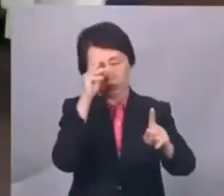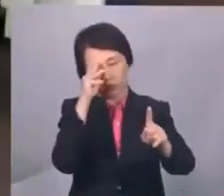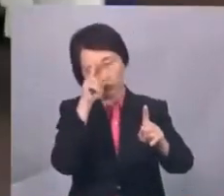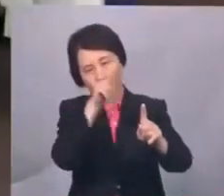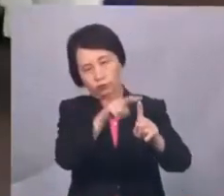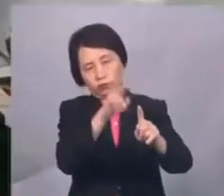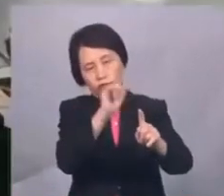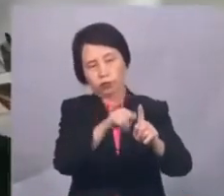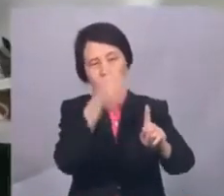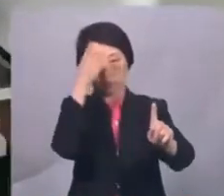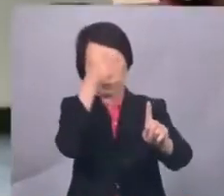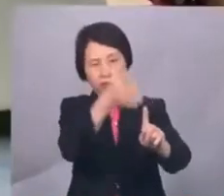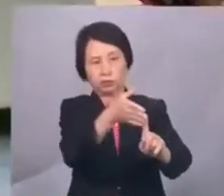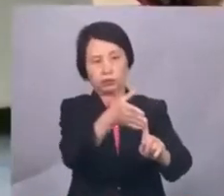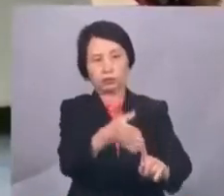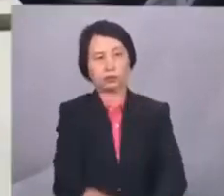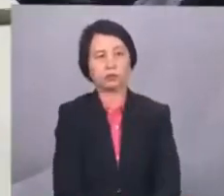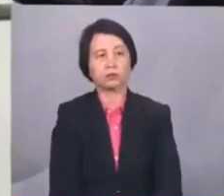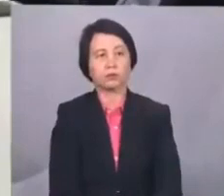yang disasarkan